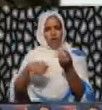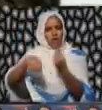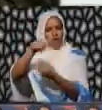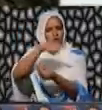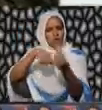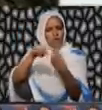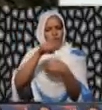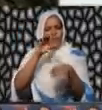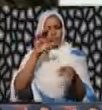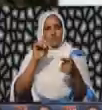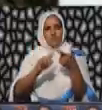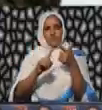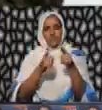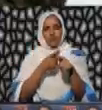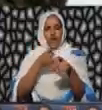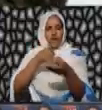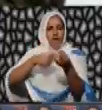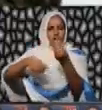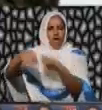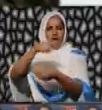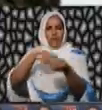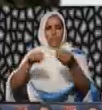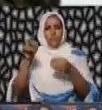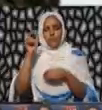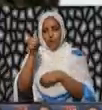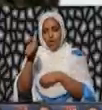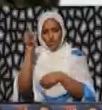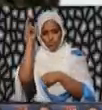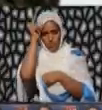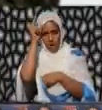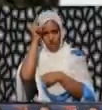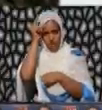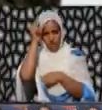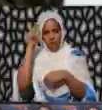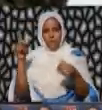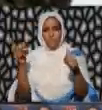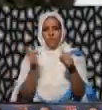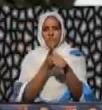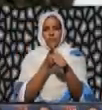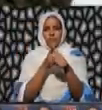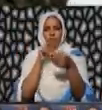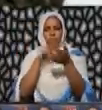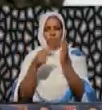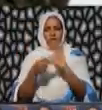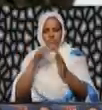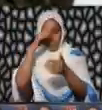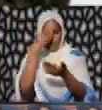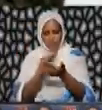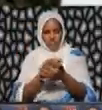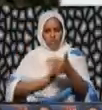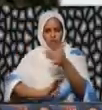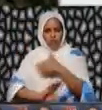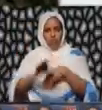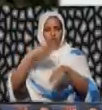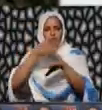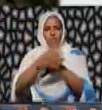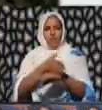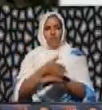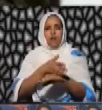አካባቢ እንግዲህ እንደ አካባቢያቸው ባህል መጀመሪያ ማለትም ልጅ ከተወለደ